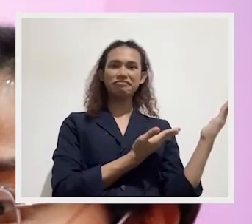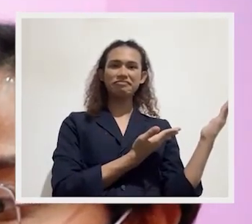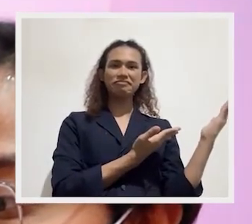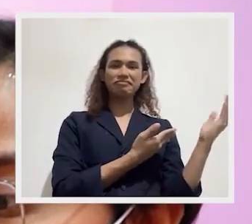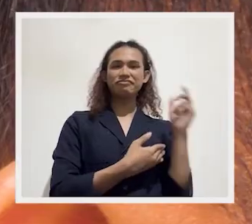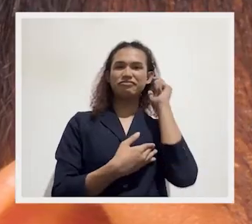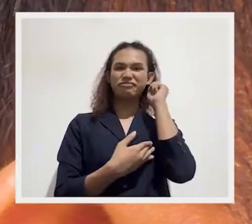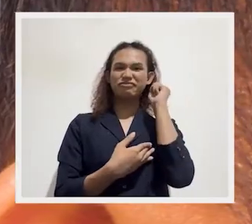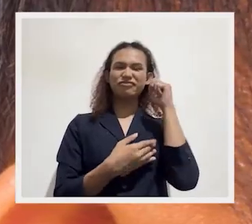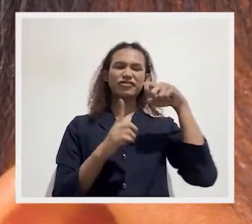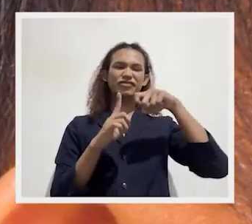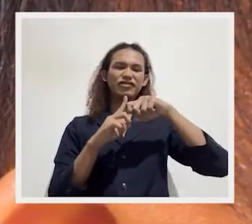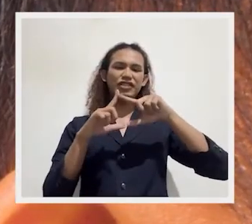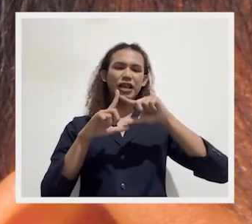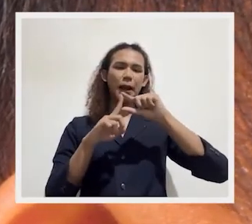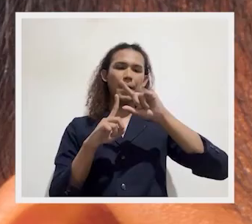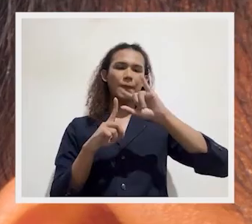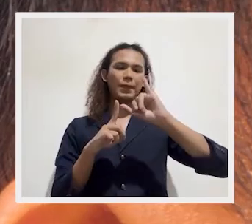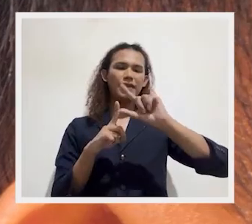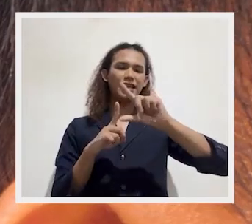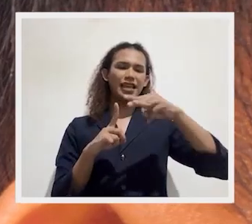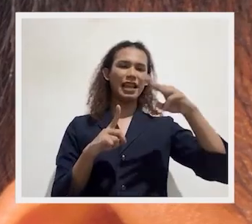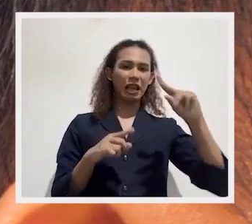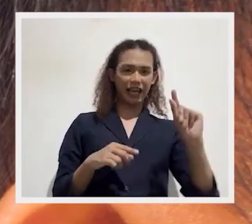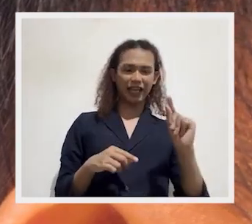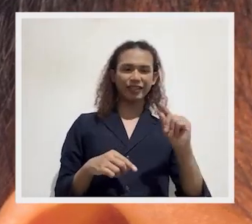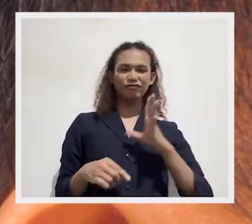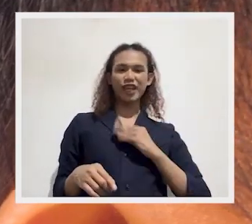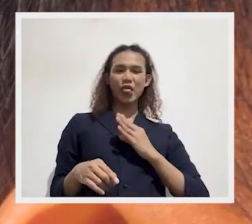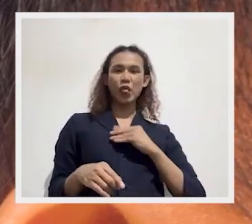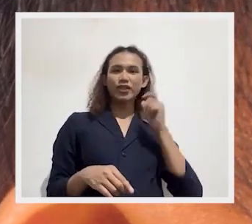kapiler dapat dilakukan pada cuping telinga.